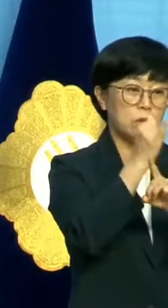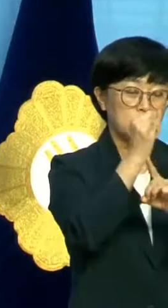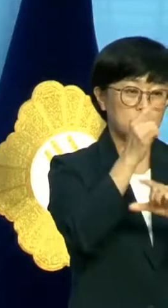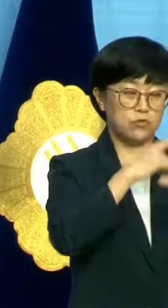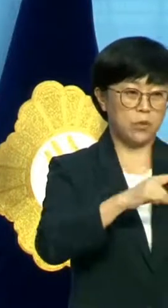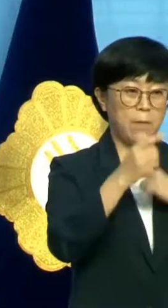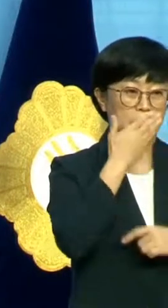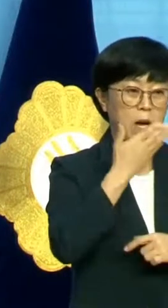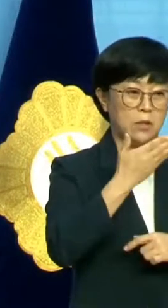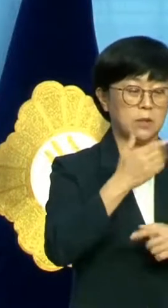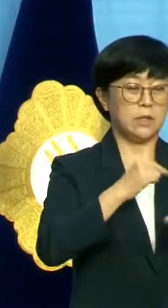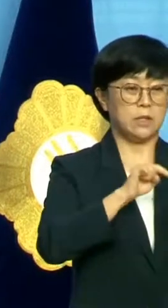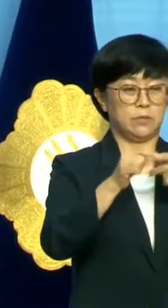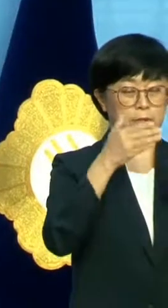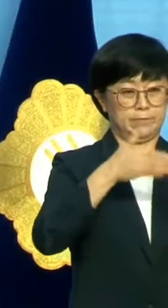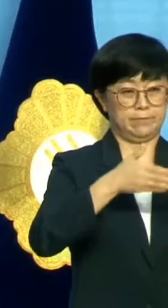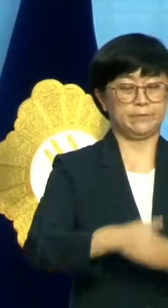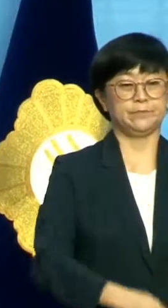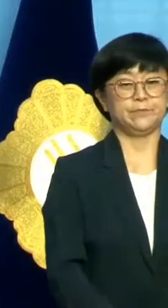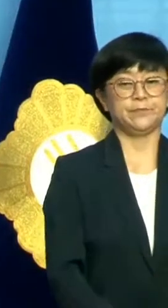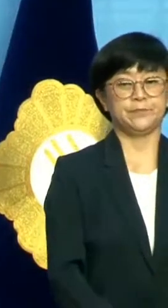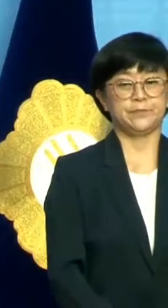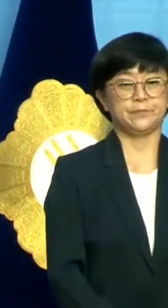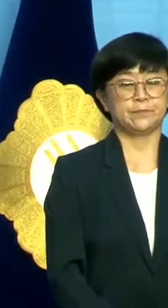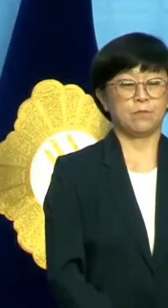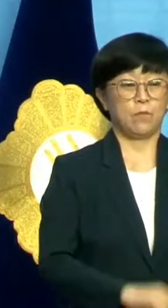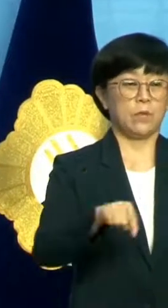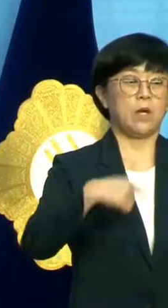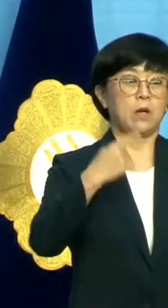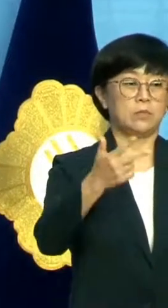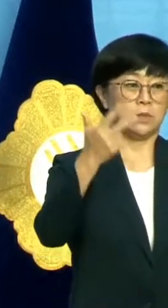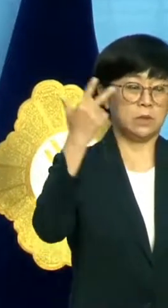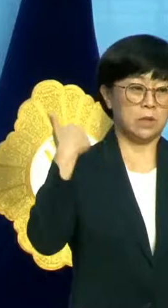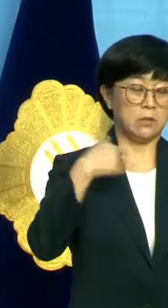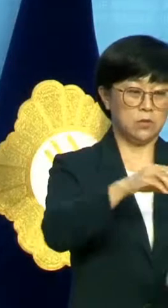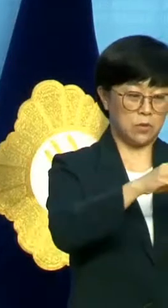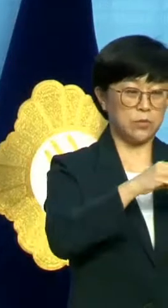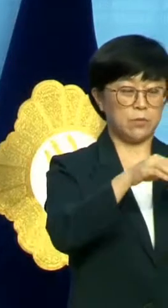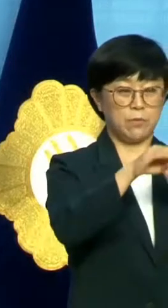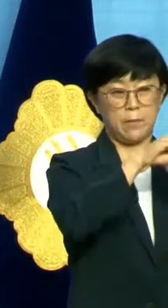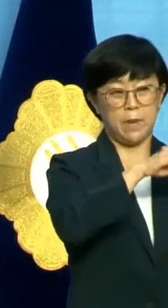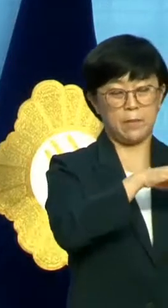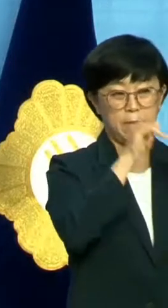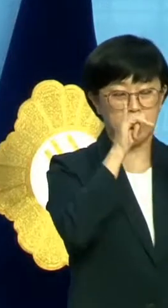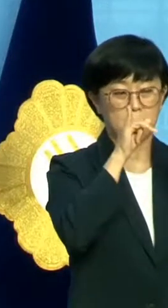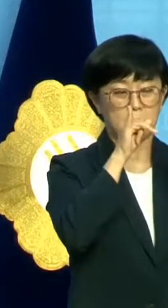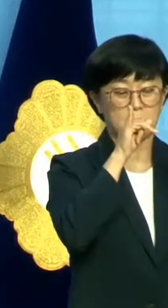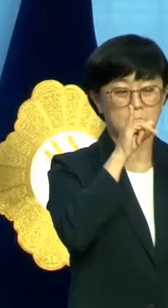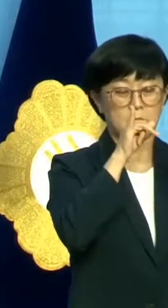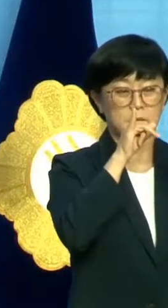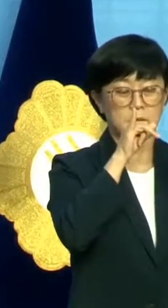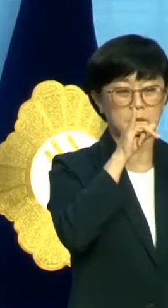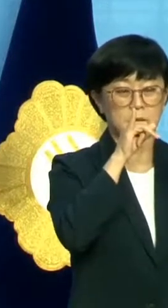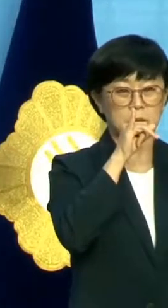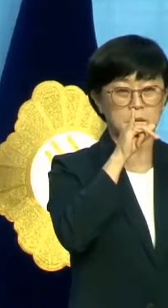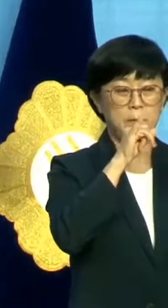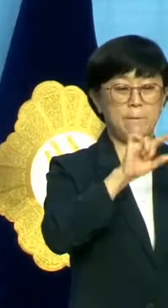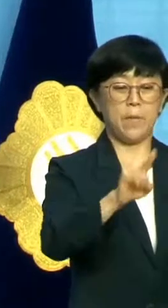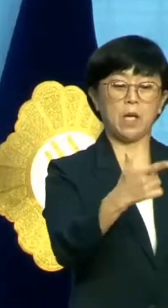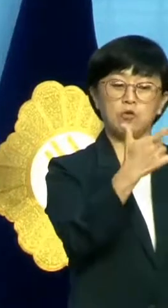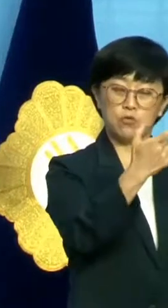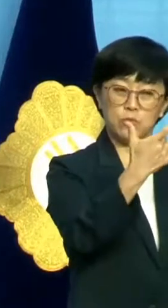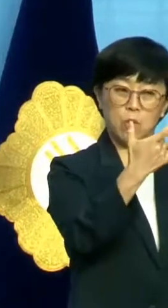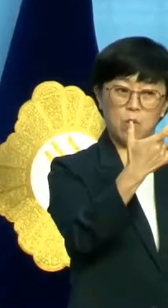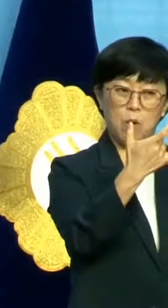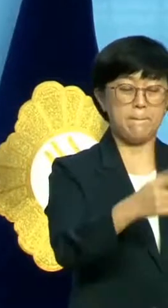있음을 미리 양지해 주시기 바랍니다 다음은 지난 주 척수 의 아닙니다 지난주 척수 댄의 하는 160